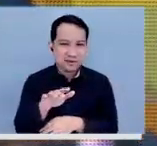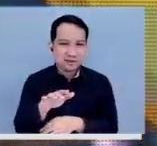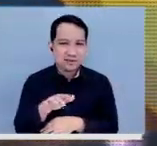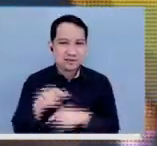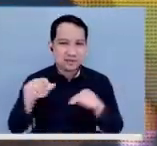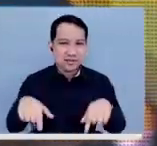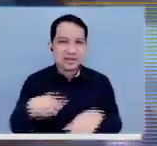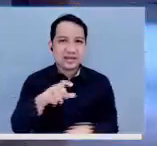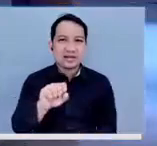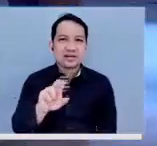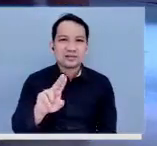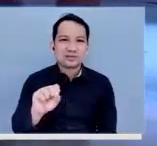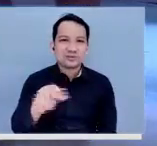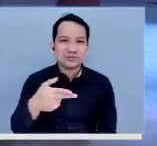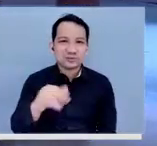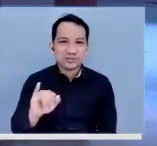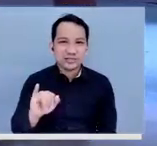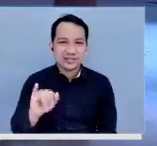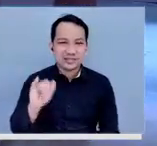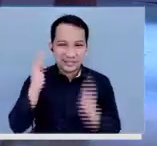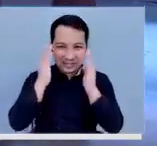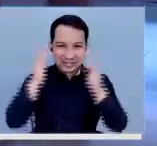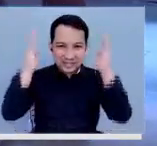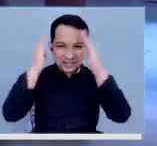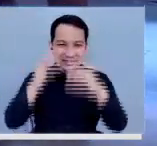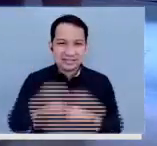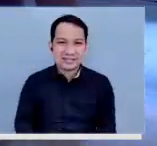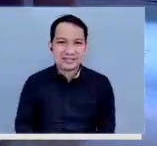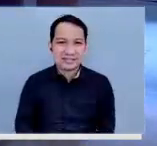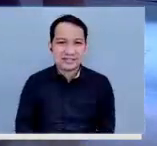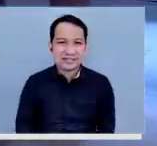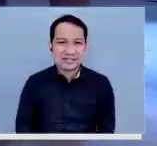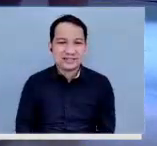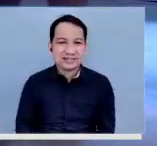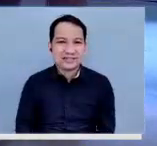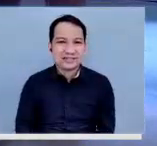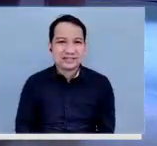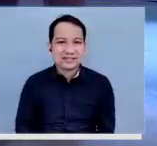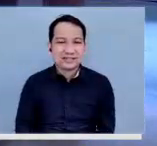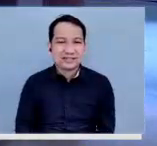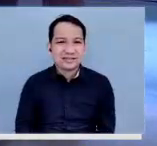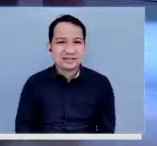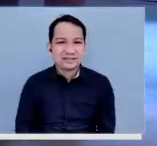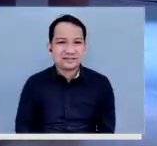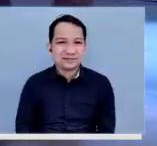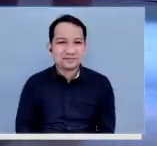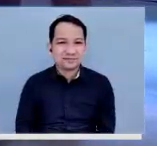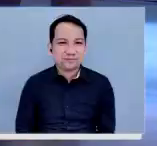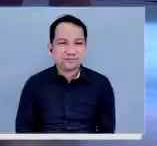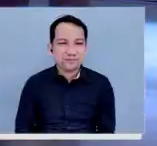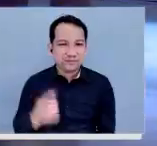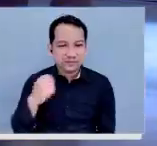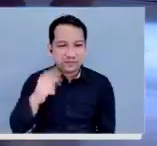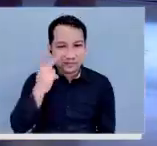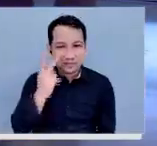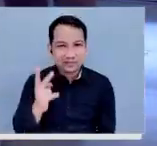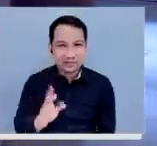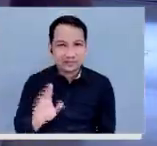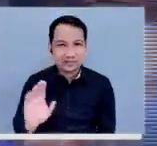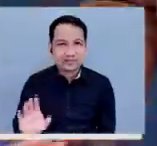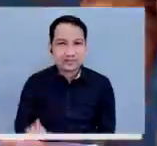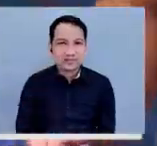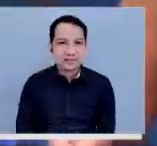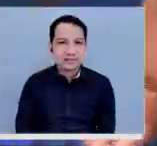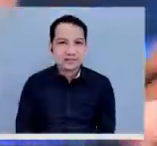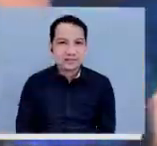rin natin habang nakakwento. Okay, explain naman sa ano-ano-ano-ano dahil kakaiba sila. Okay, so, start po tayo dito